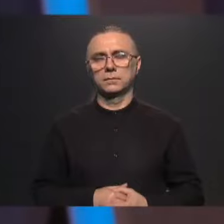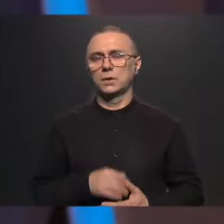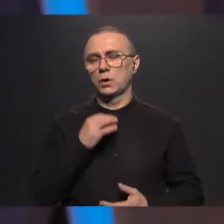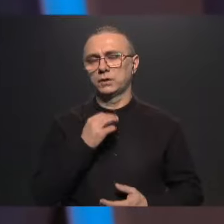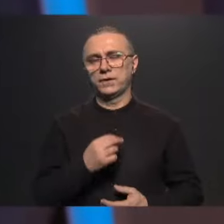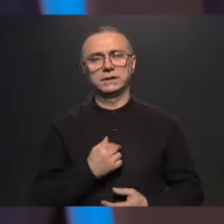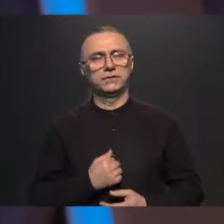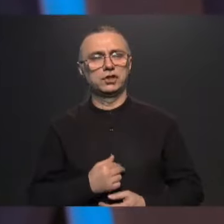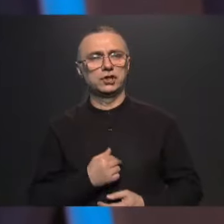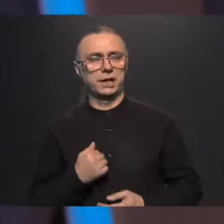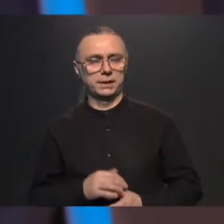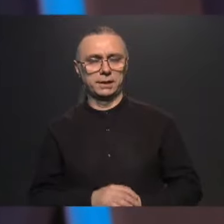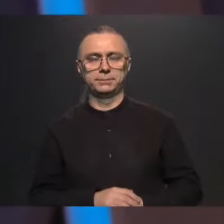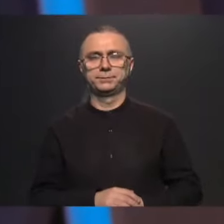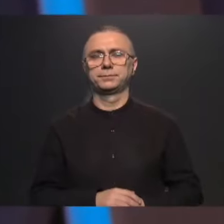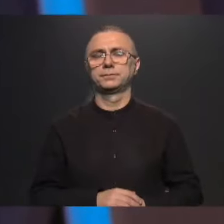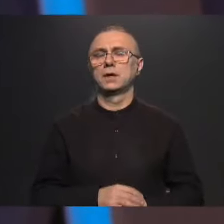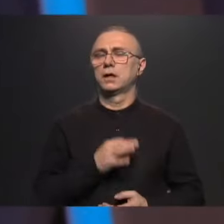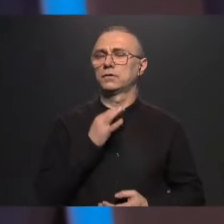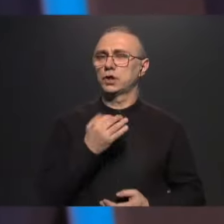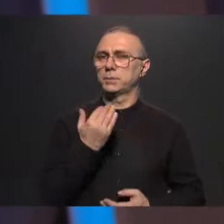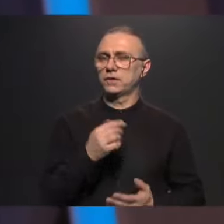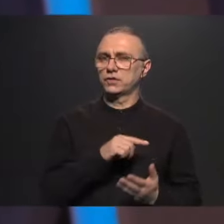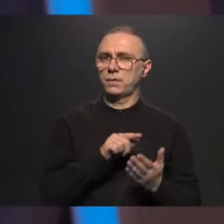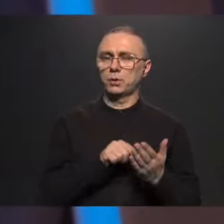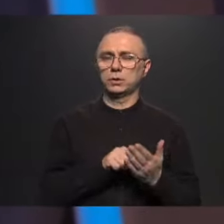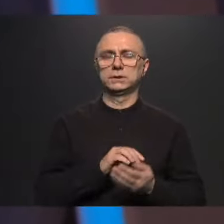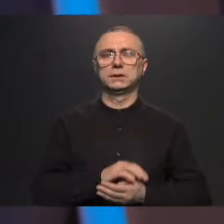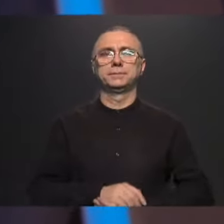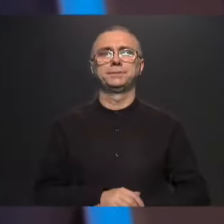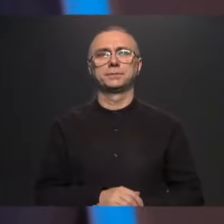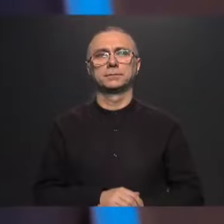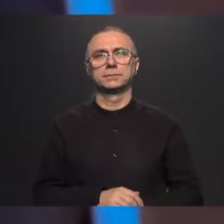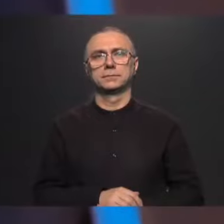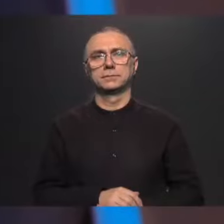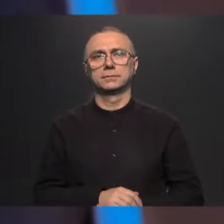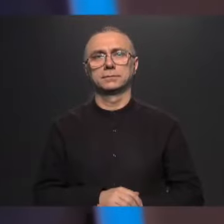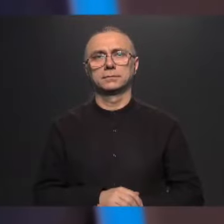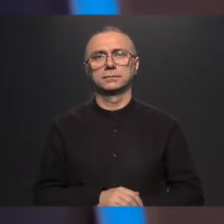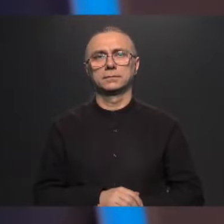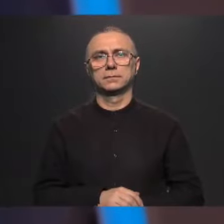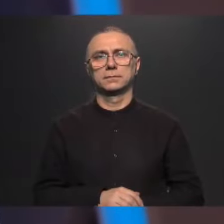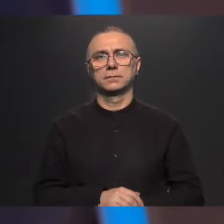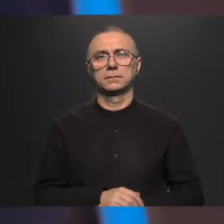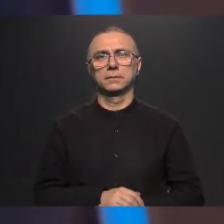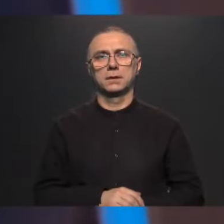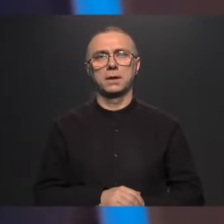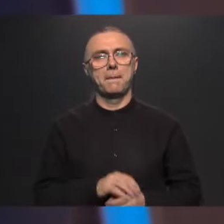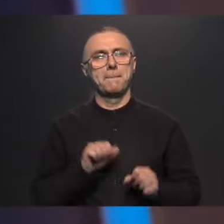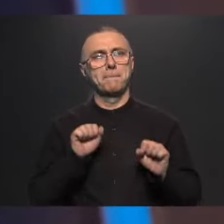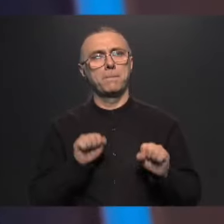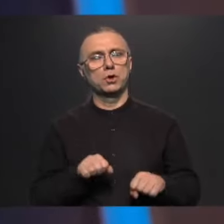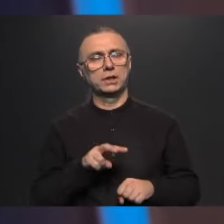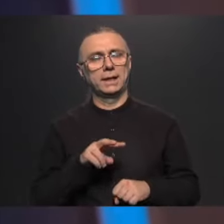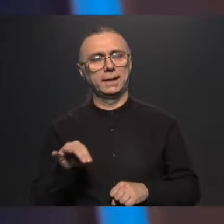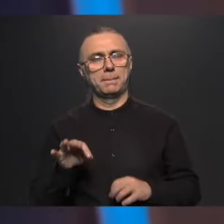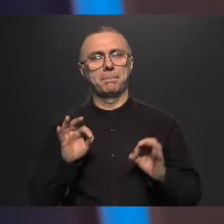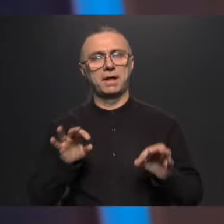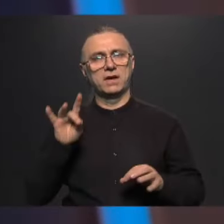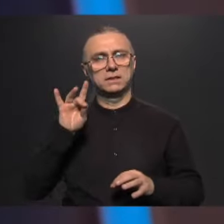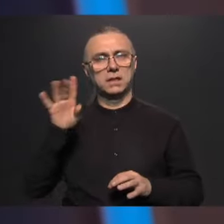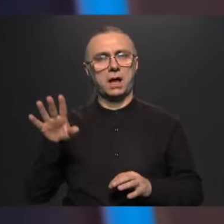Ответ священника». И мы продолжаем отвечать на ваши вопросы. Отец Пахомий, вот какой вопрос пришел к нам. Может ли православный